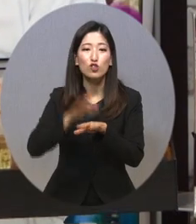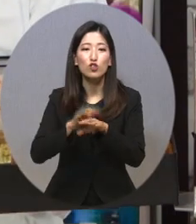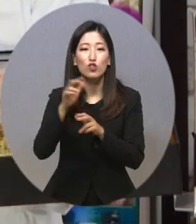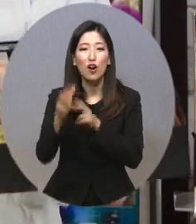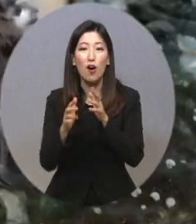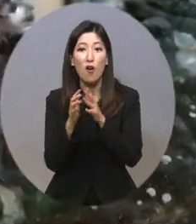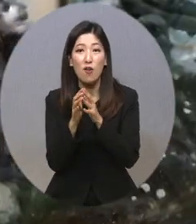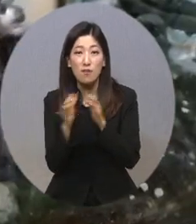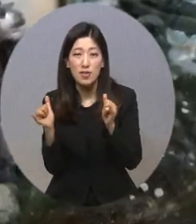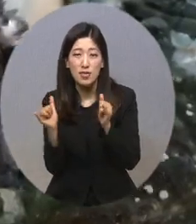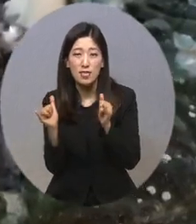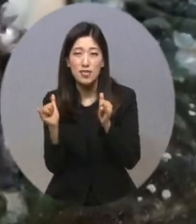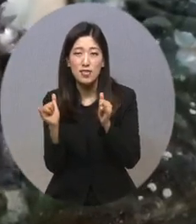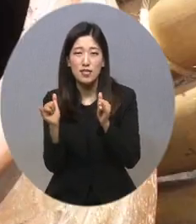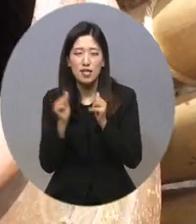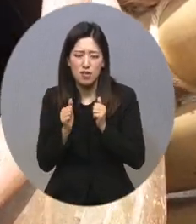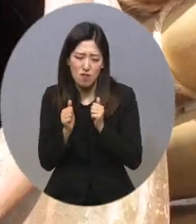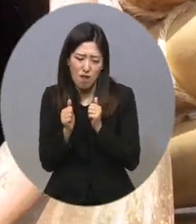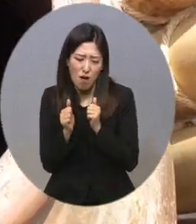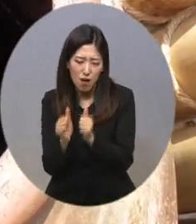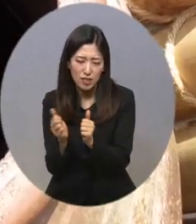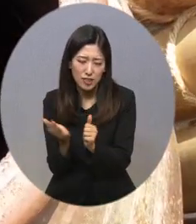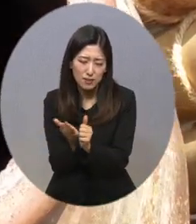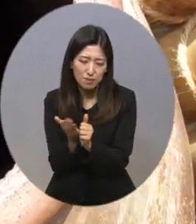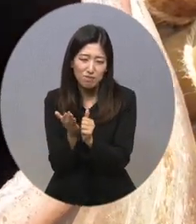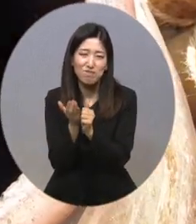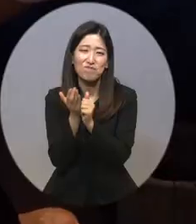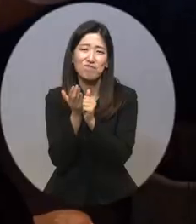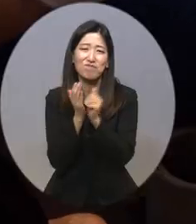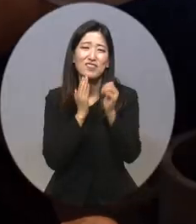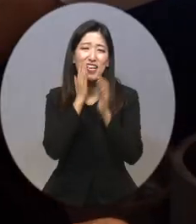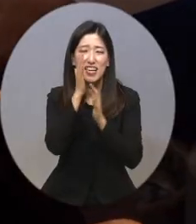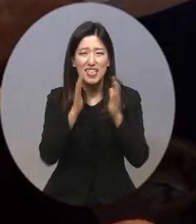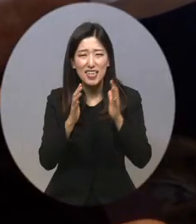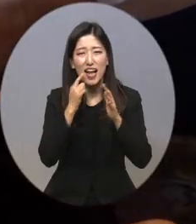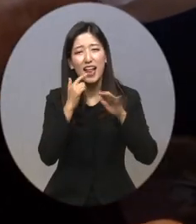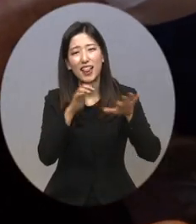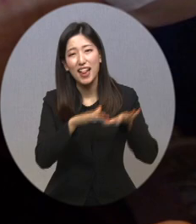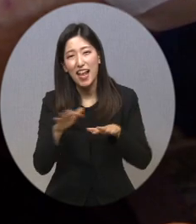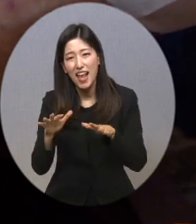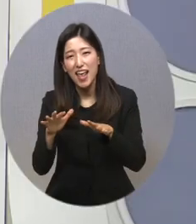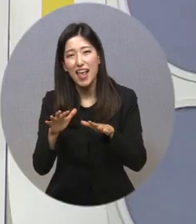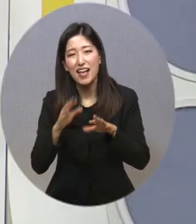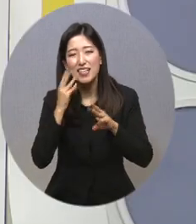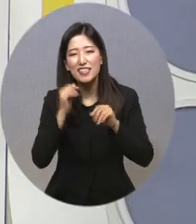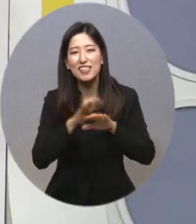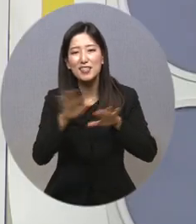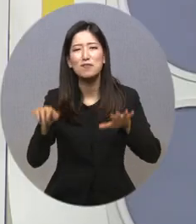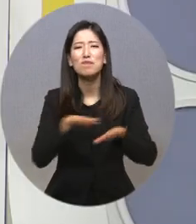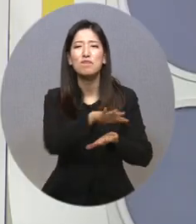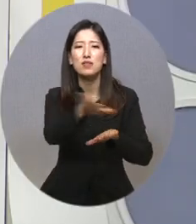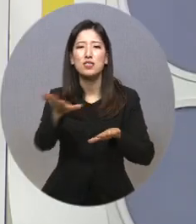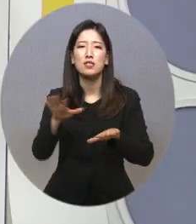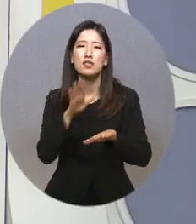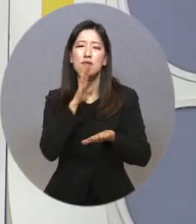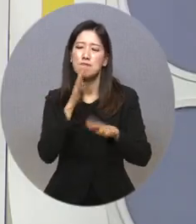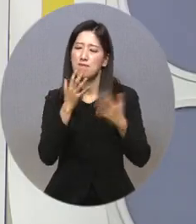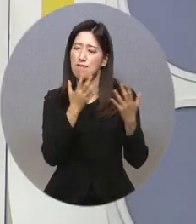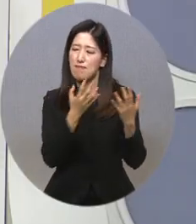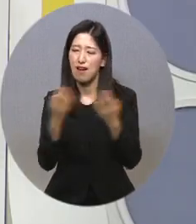농축어업인들이 정성들을 키운 산의 진미가 넘쳐납니다. 맞아요. 제가 그 현장을 또 많이 봤던 사람 중